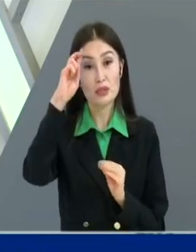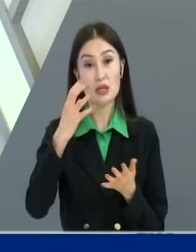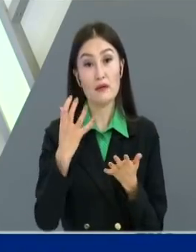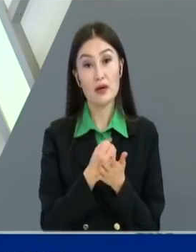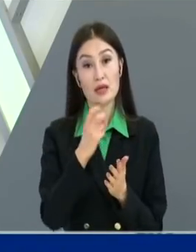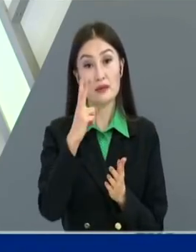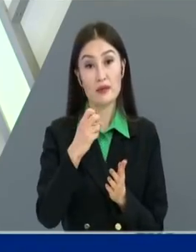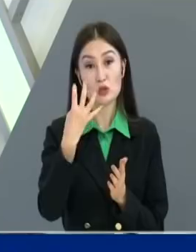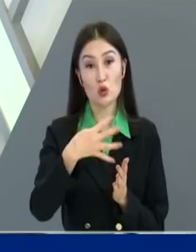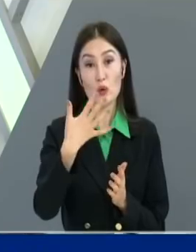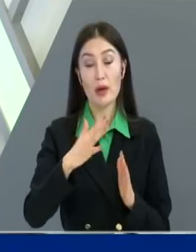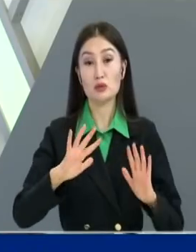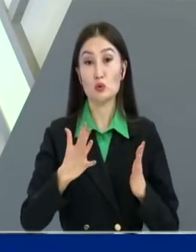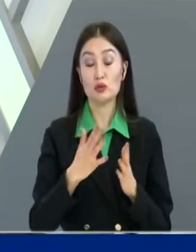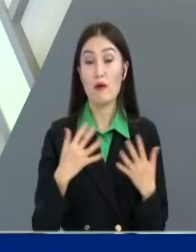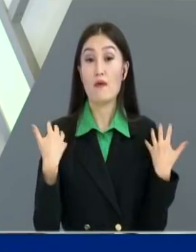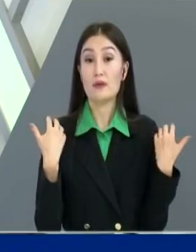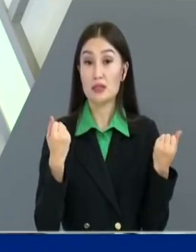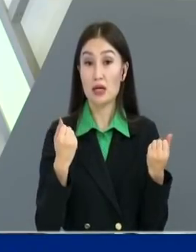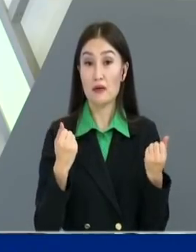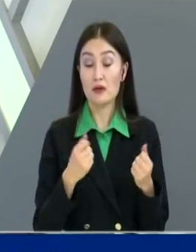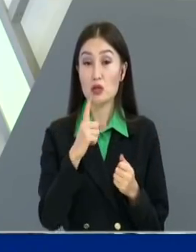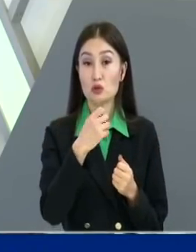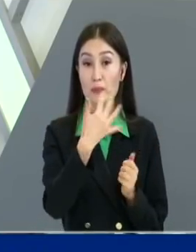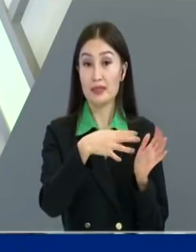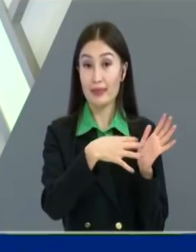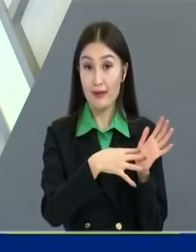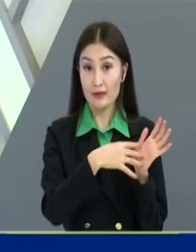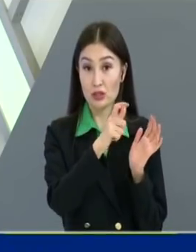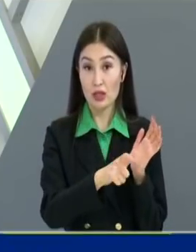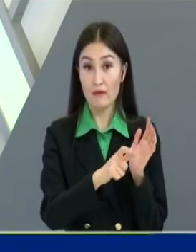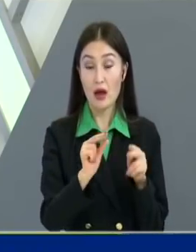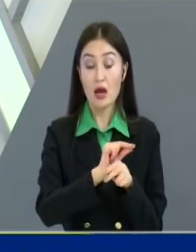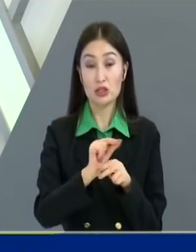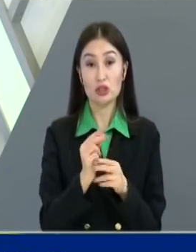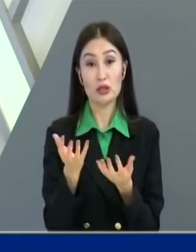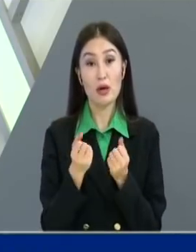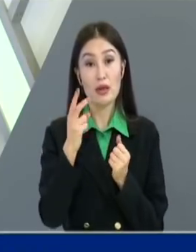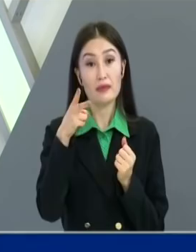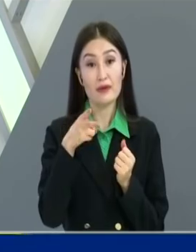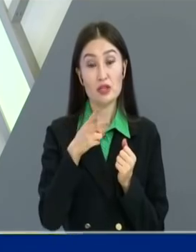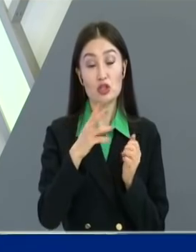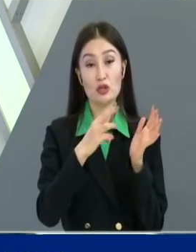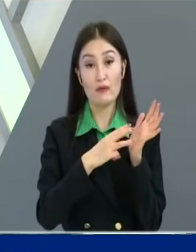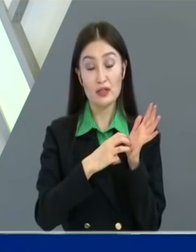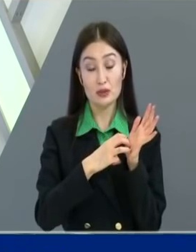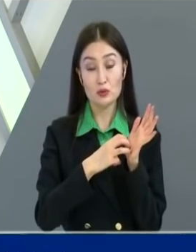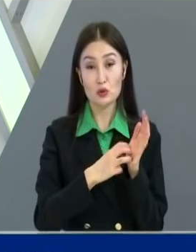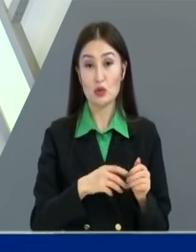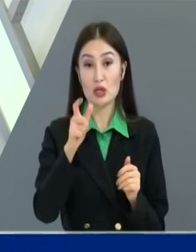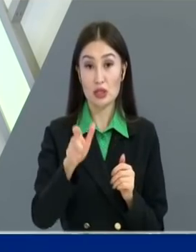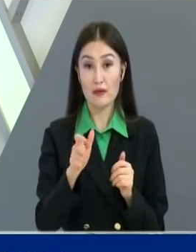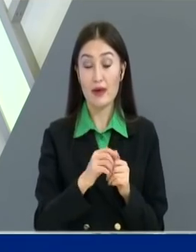выявлено 245 случаев. Выздоровели за сутки 159 человек. Лечение получают 2857